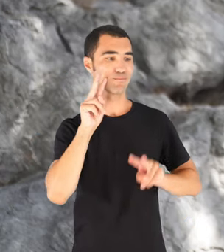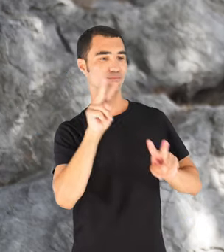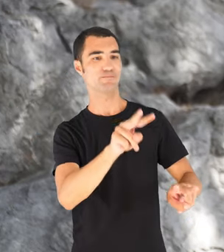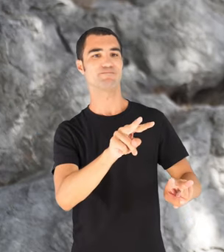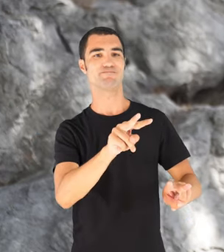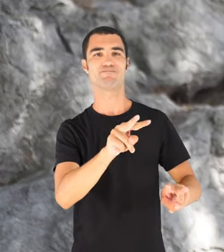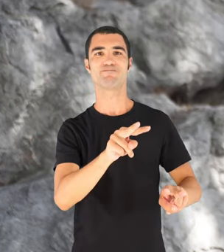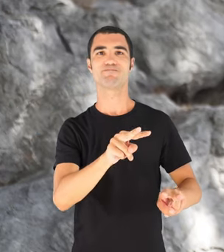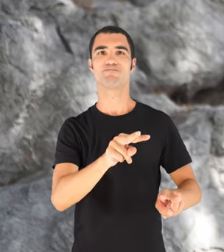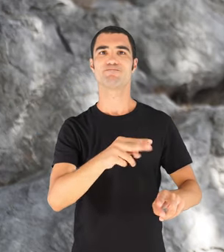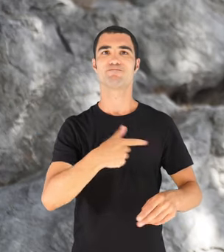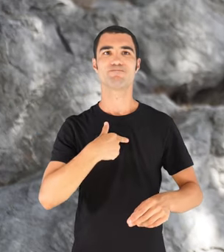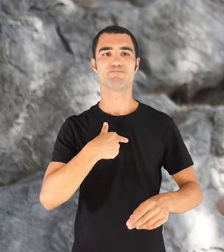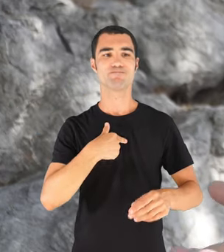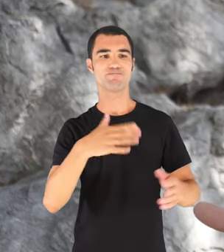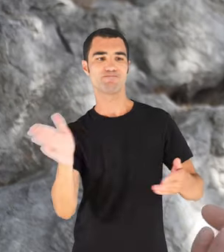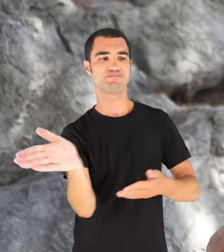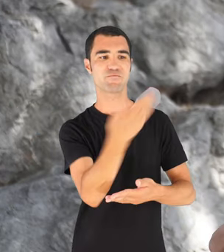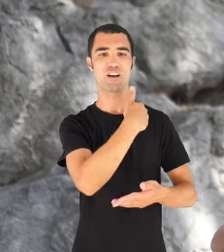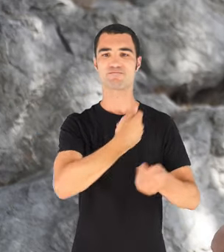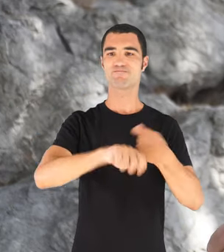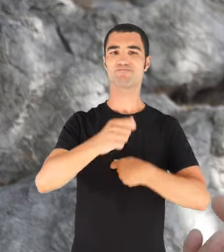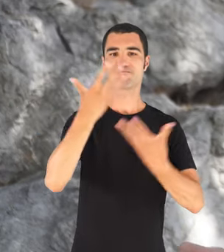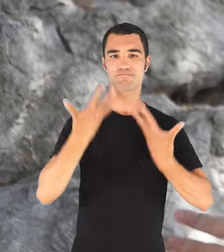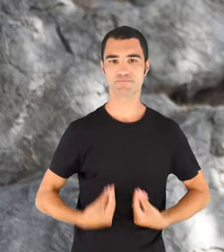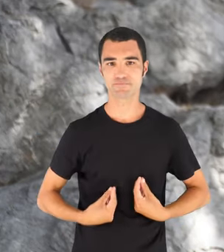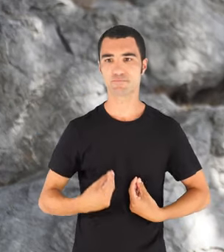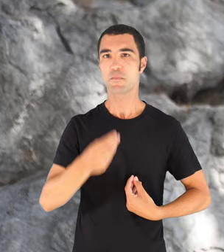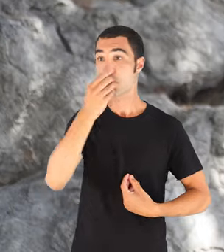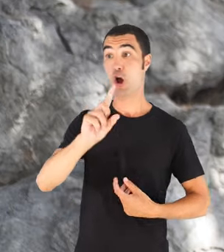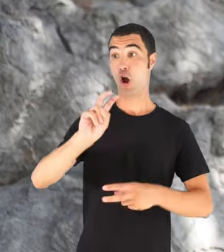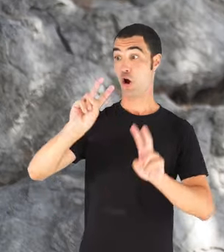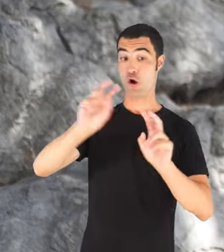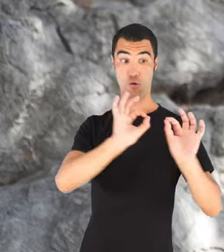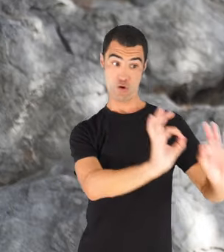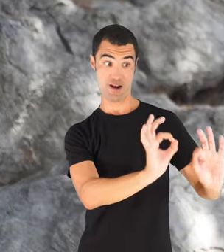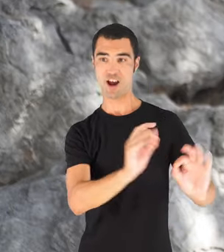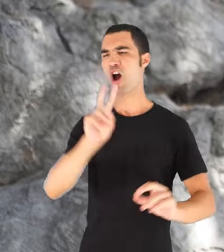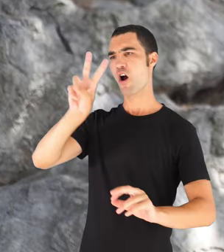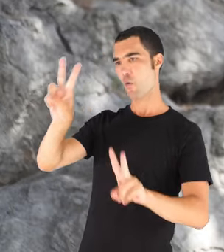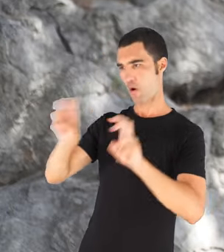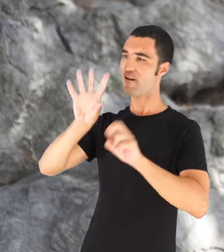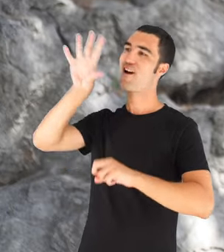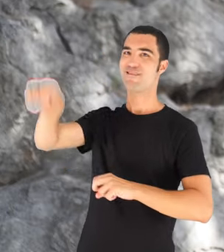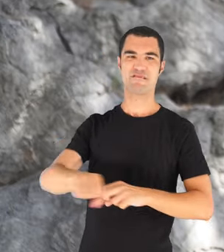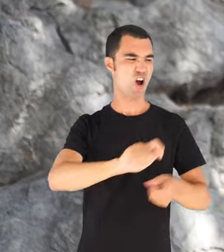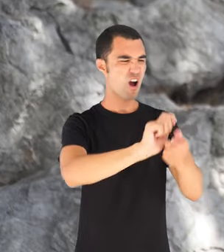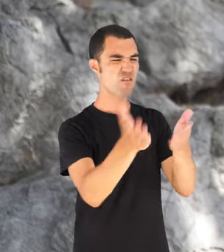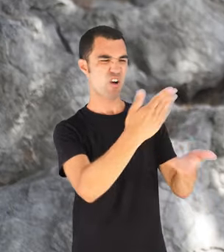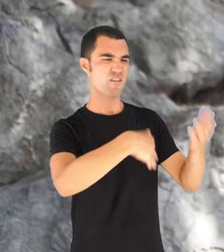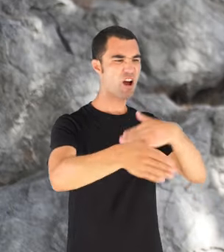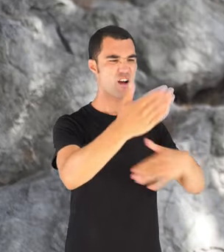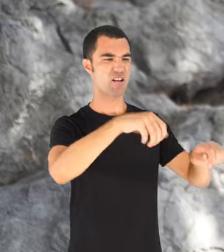no m'agradaria de desballestar-lo, diguem. Optaria primer comprant-ne un altre i deixar-lo que no rompa-lo, no sé